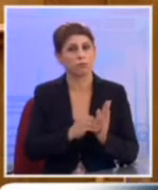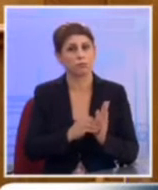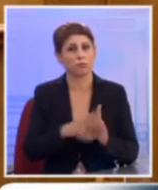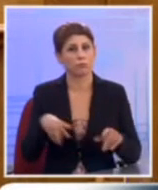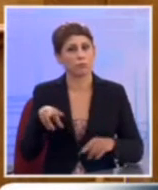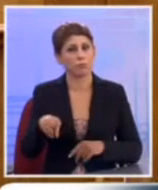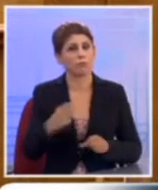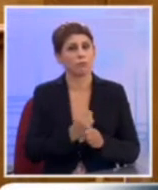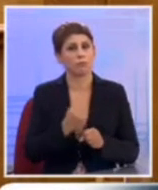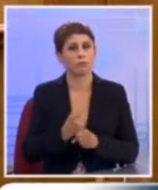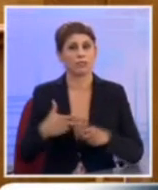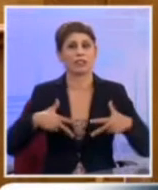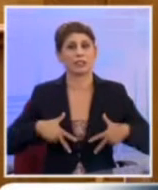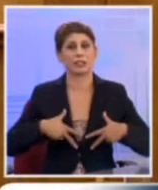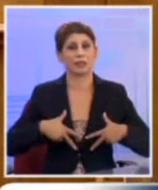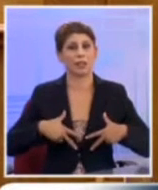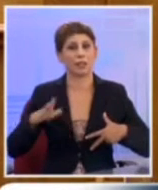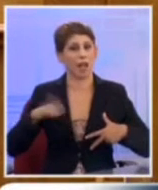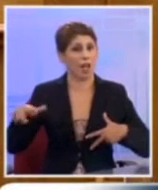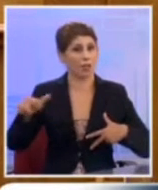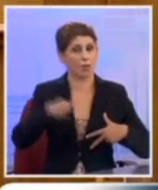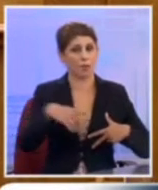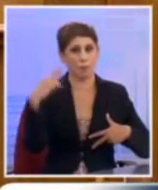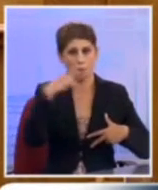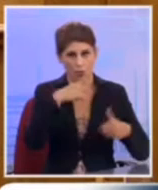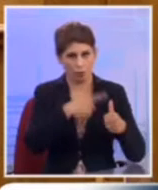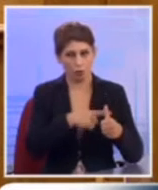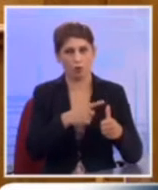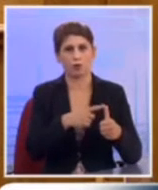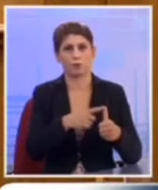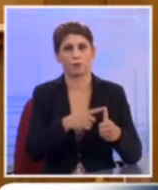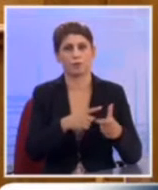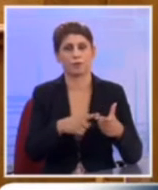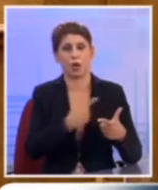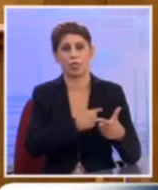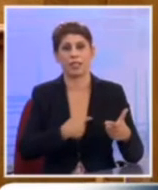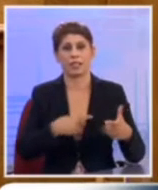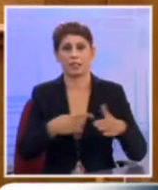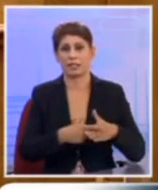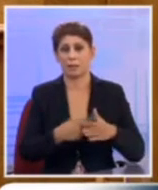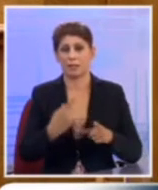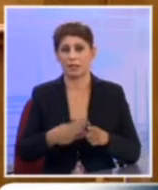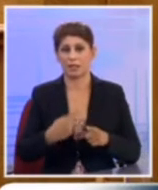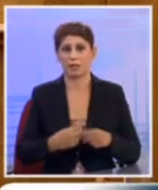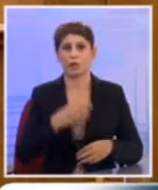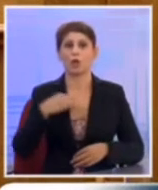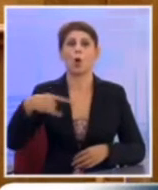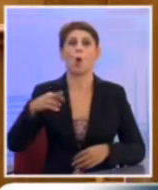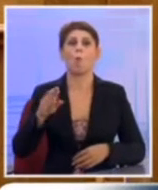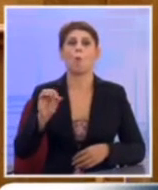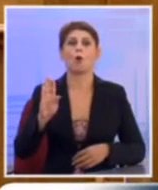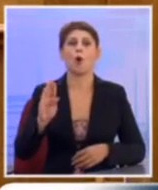Συνήργησαν τότε κυβερνητικοί αξιωματούχοι, ο Πρωθυπουργός της χώρας, αλλά και ο Διοικητής της Τραπέζης Ελλάδος, ο κ.